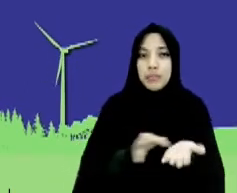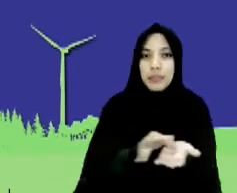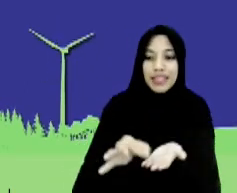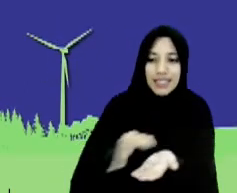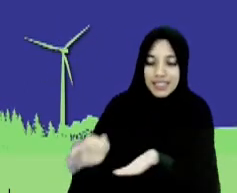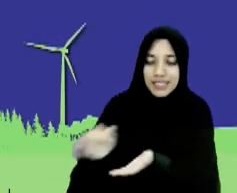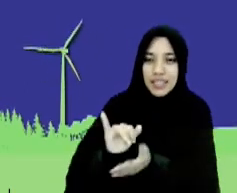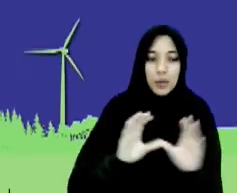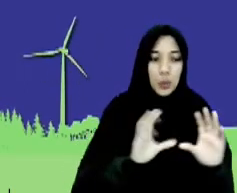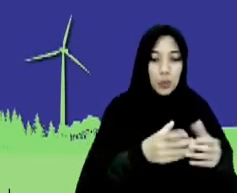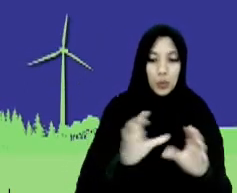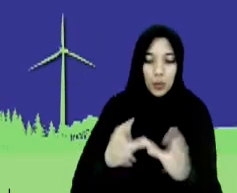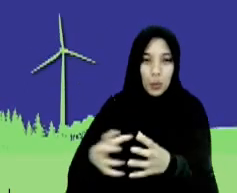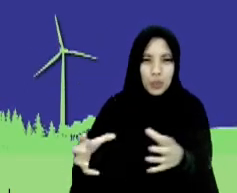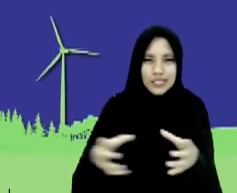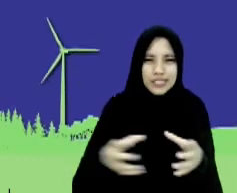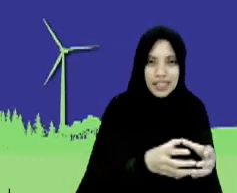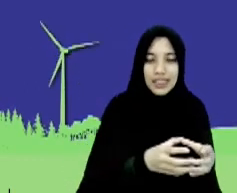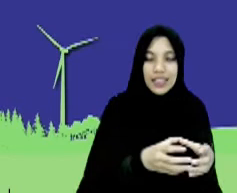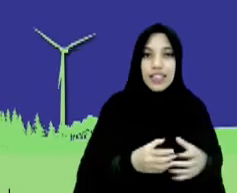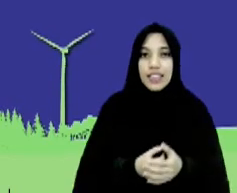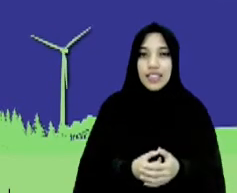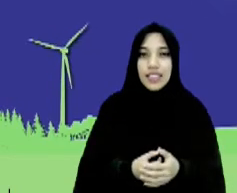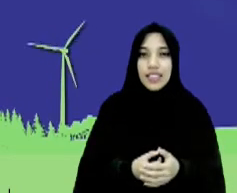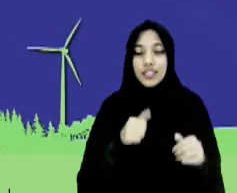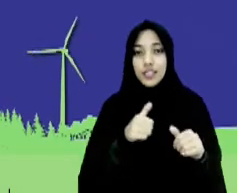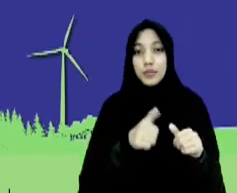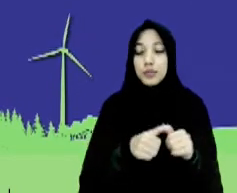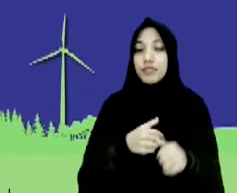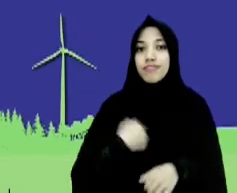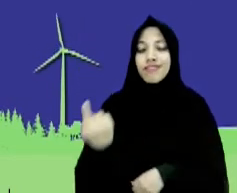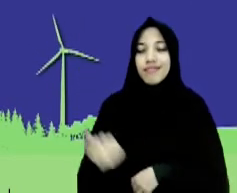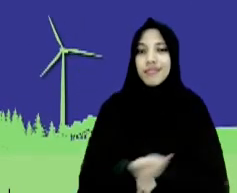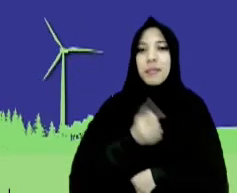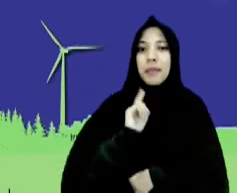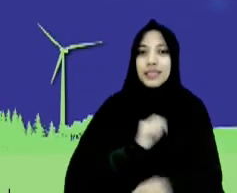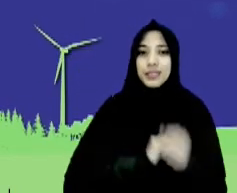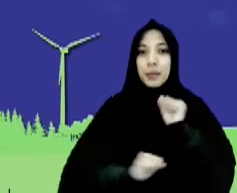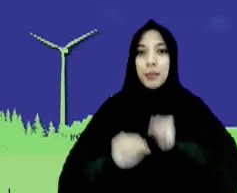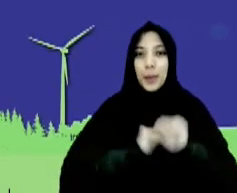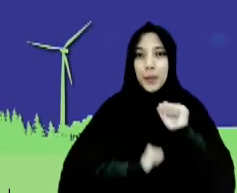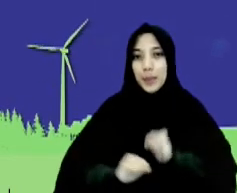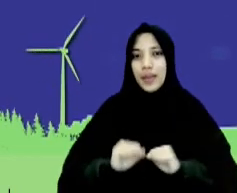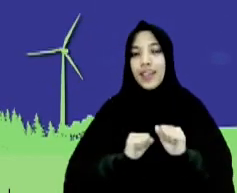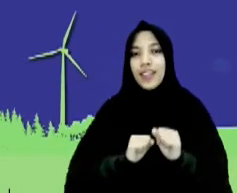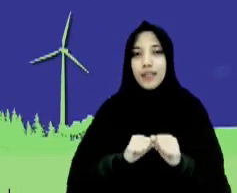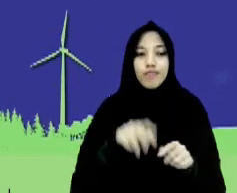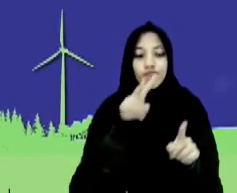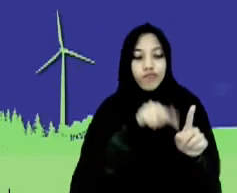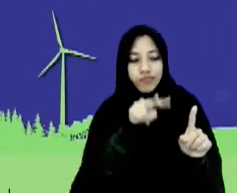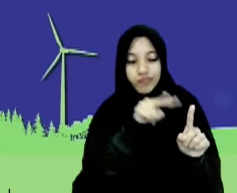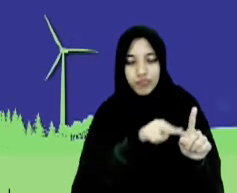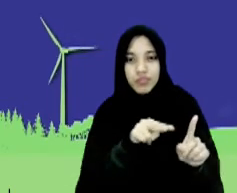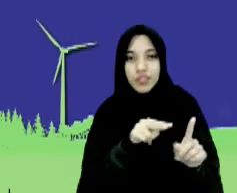holders ini ya selain itu juga pasti kita akan melakukan eh kita juga intervensi dari segi